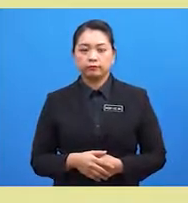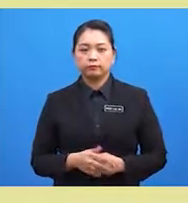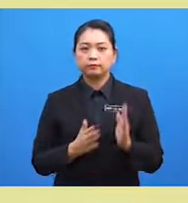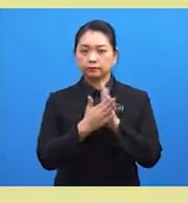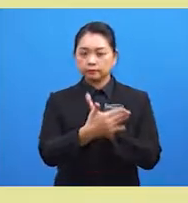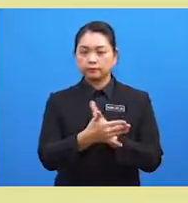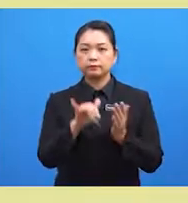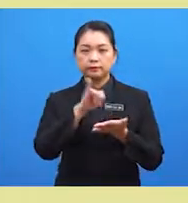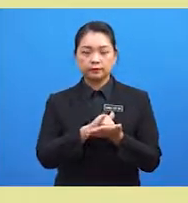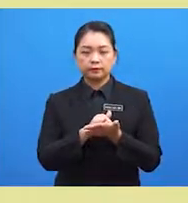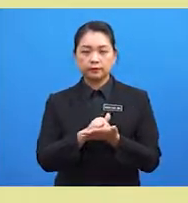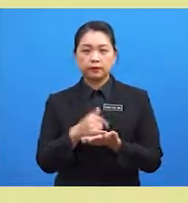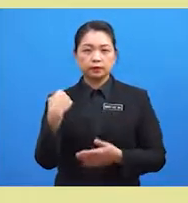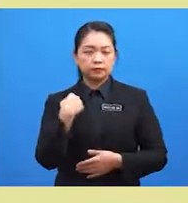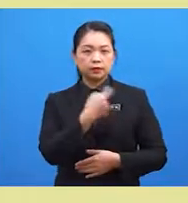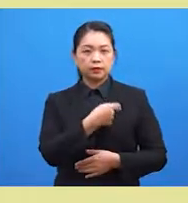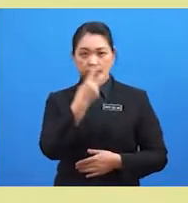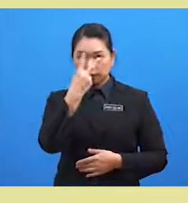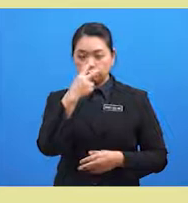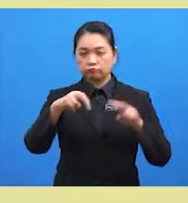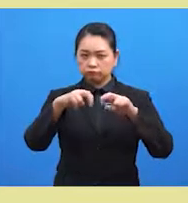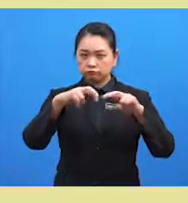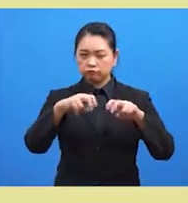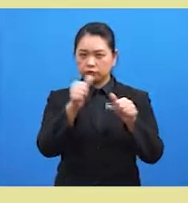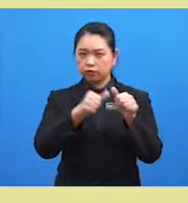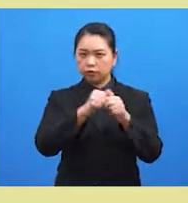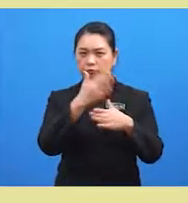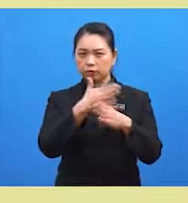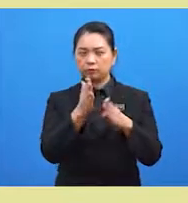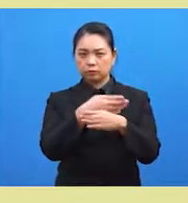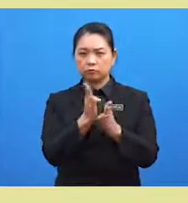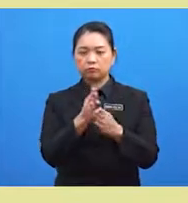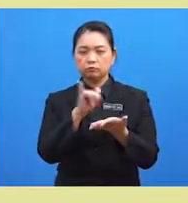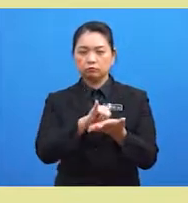Oleh itu, mari kita kaji setiap bentuk syair.